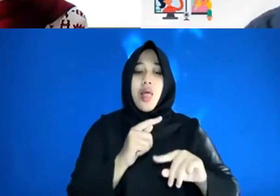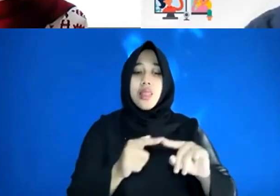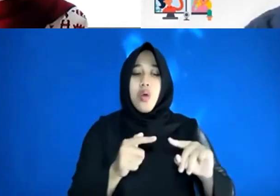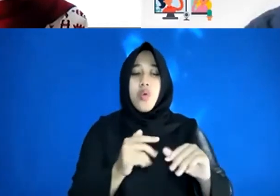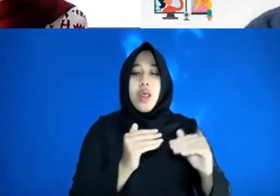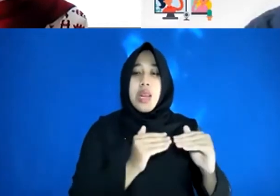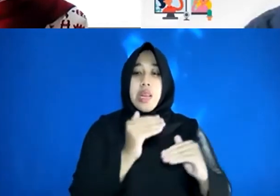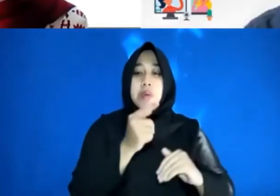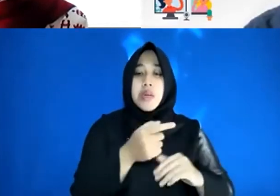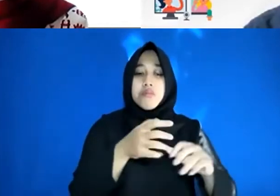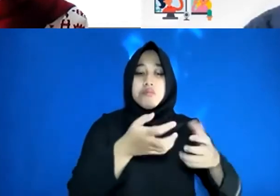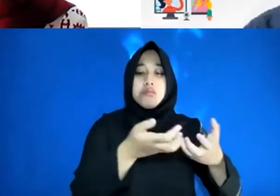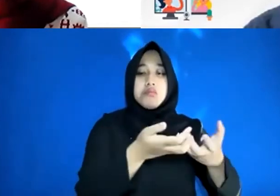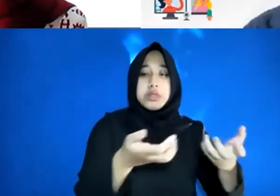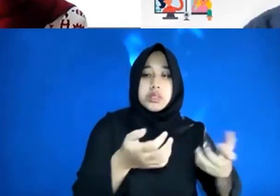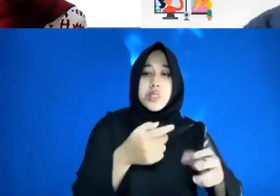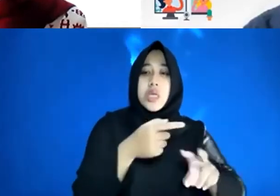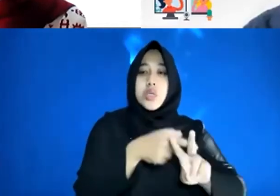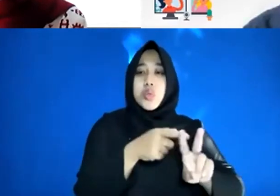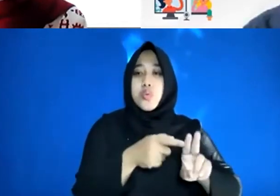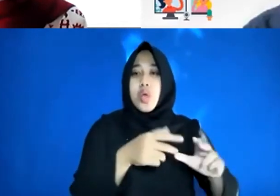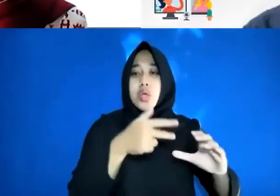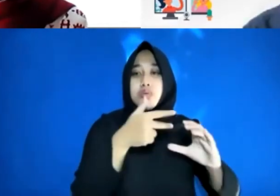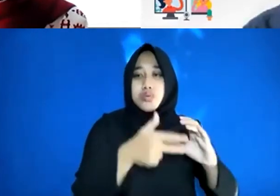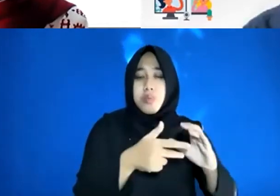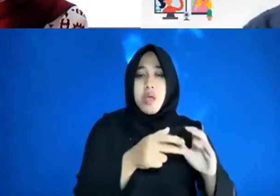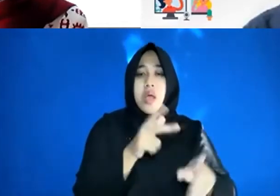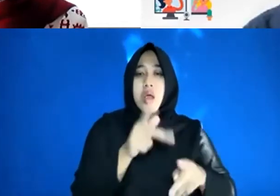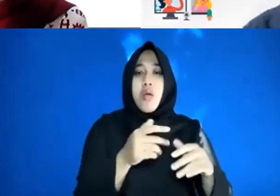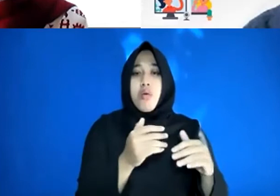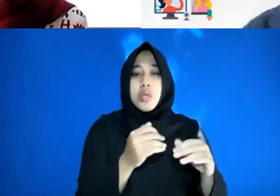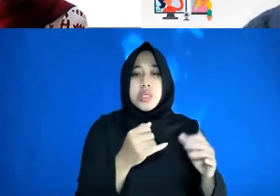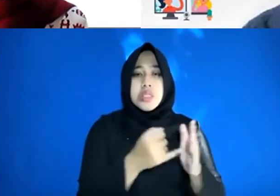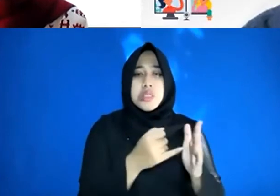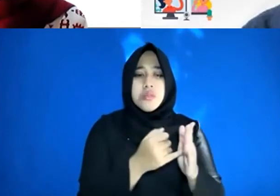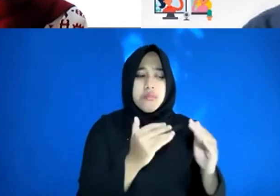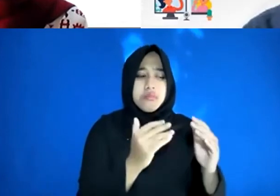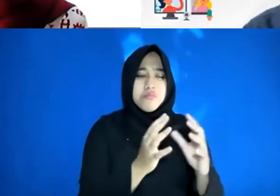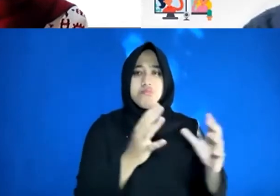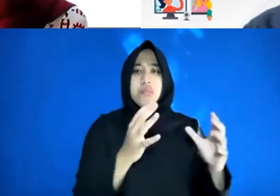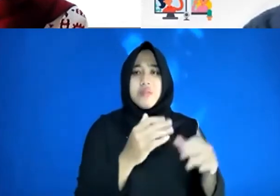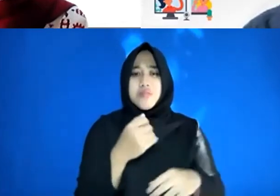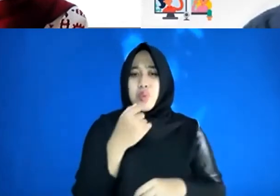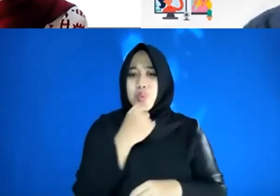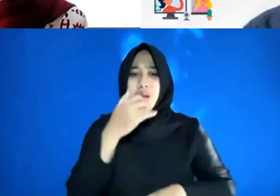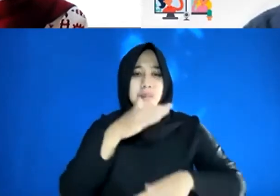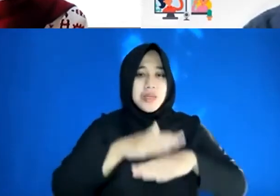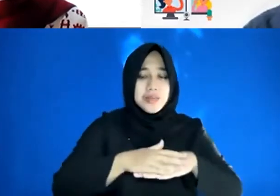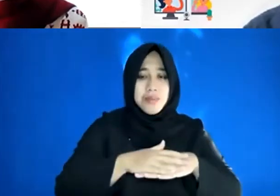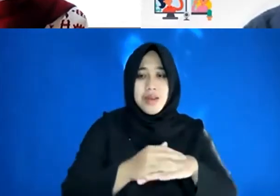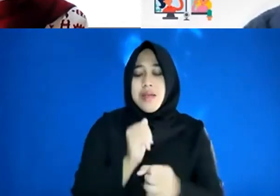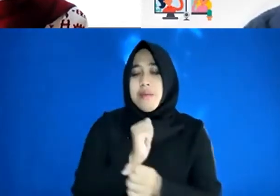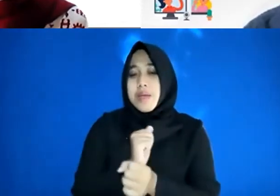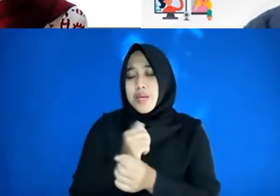dari itu kita pecah jadi 2 karena kalau seandainya terlalu banyak nanti kita nggak maksimal supervisinya. Kemudian teman-teman pekerja